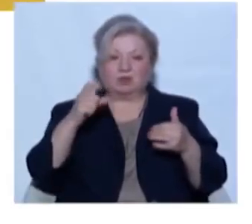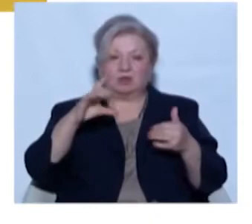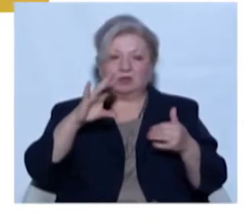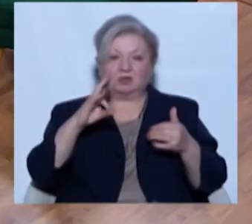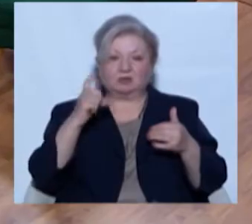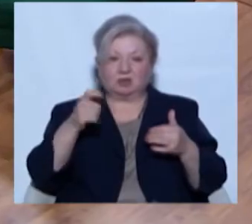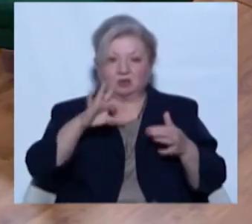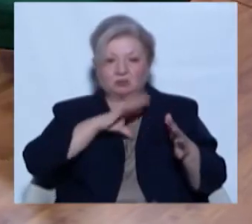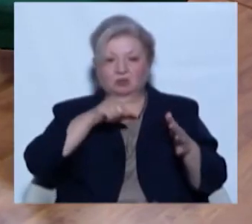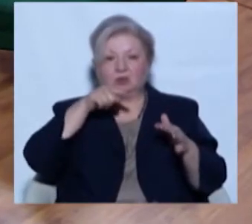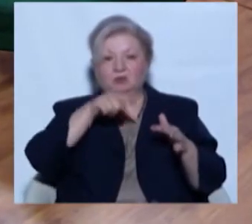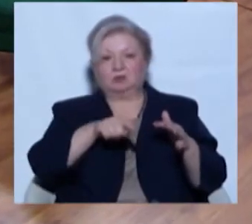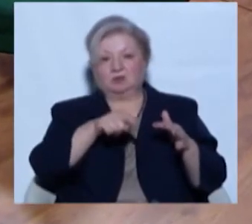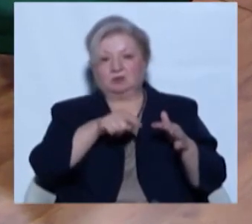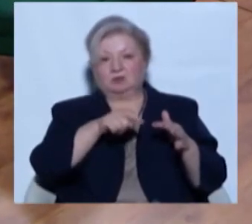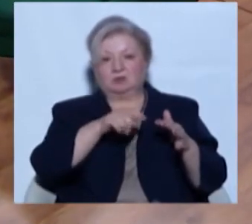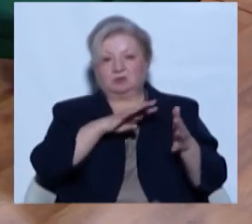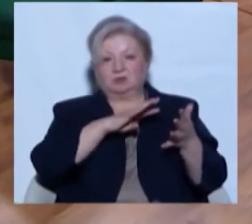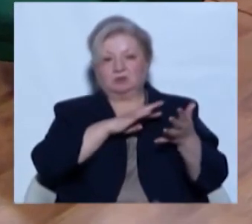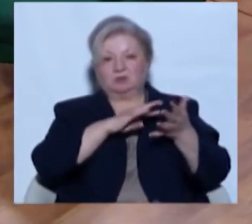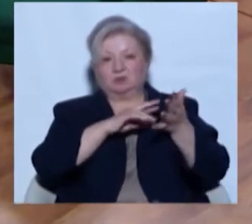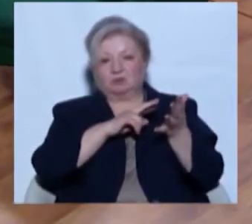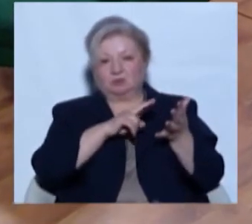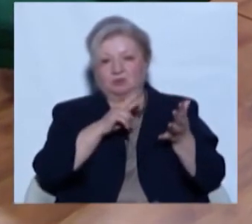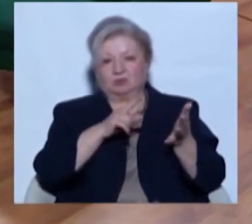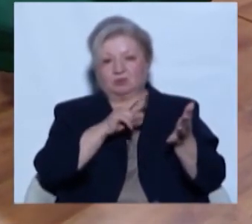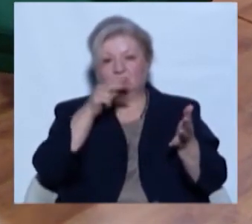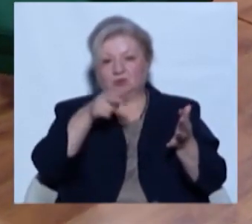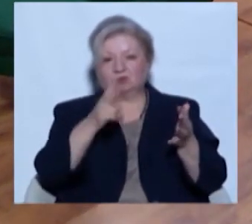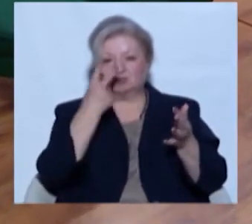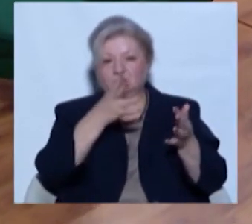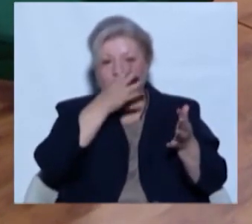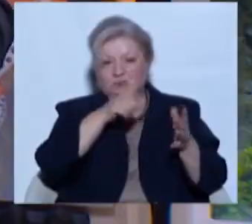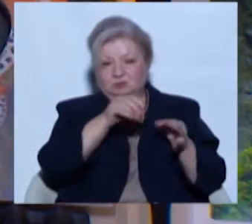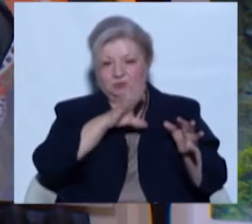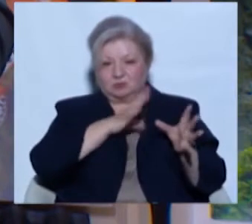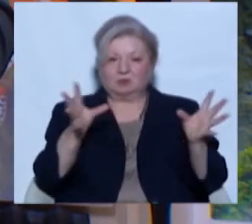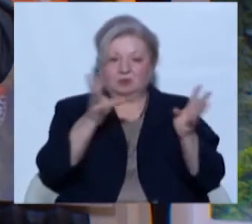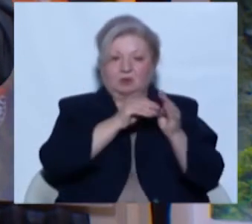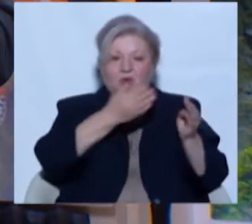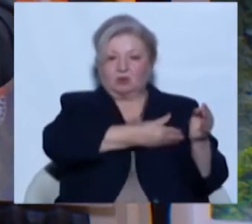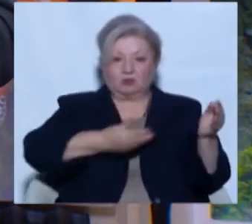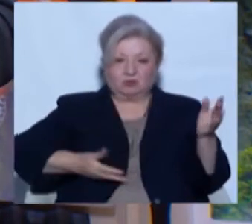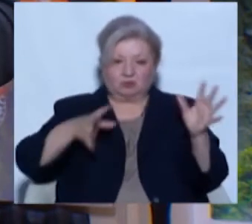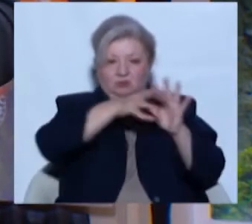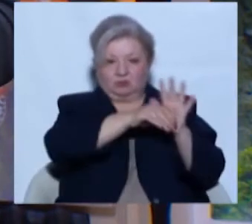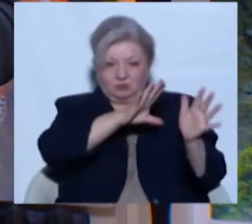2002 წლამდე იუგოსლავიას სერბეთთან ერთად ერთ სახელმწიფოში იყო. მოგვიანებით, როდესაც